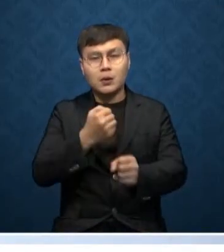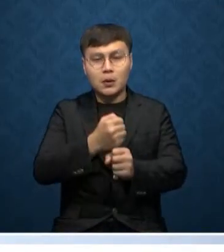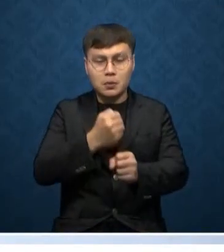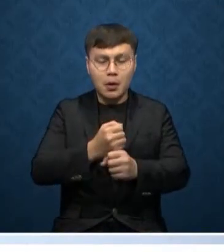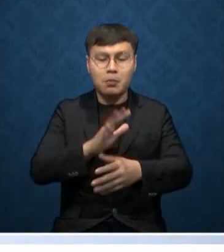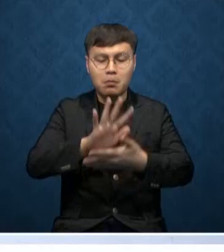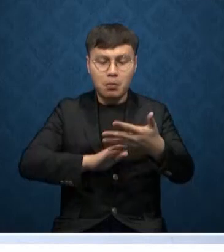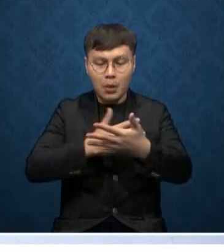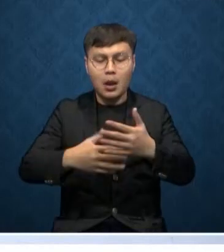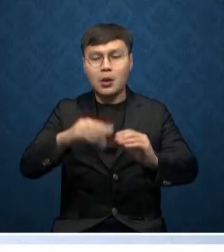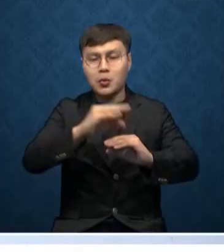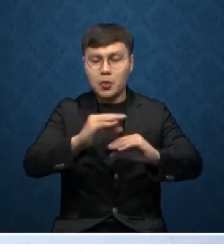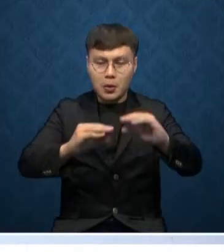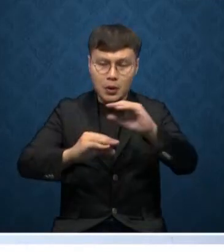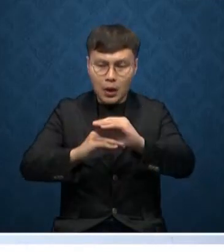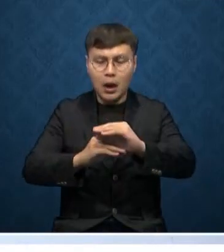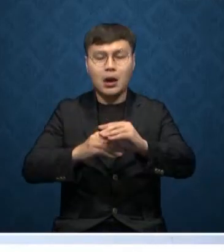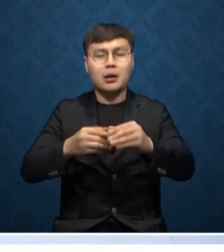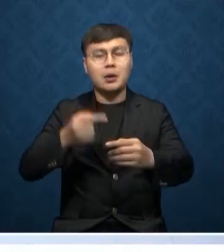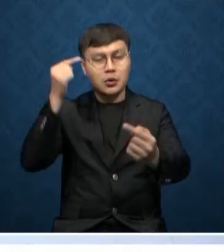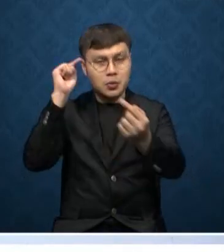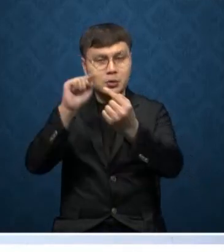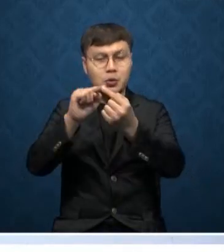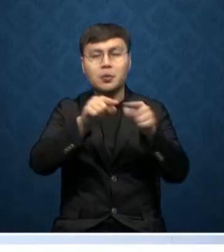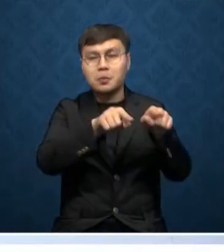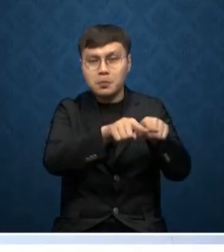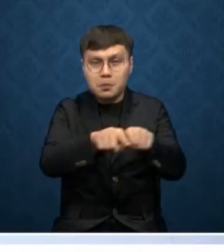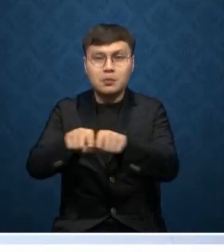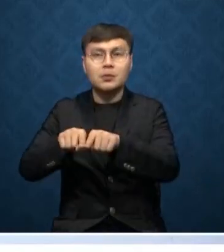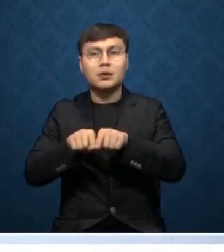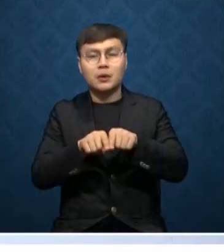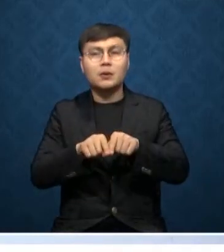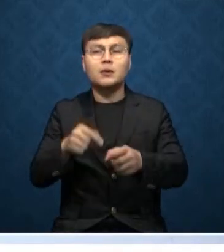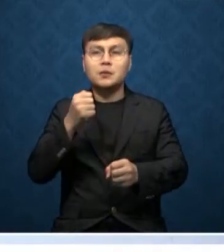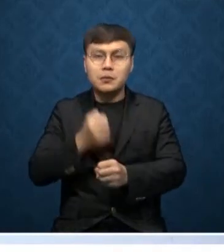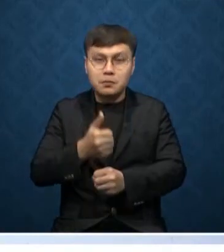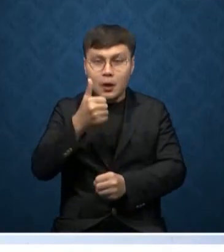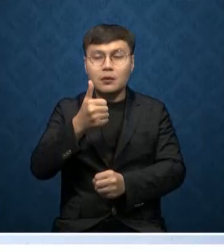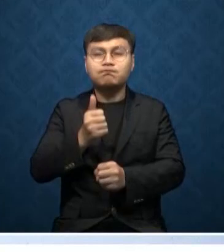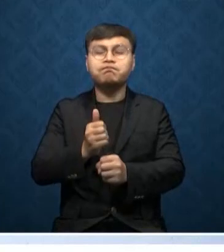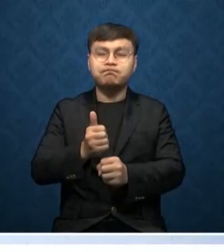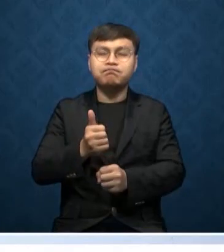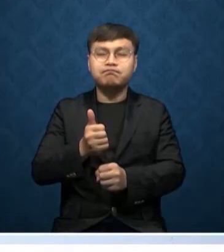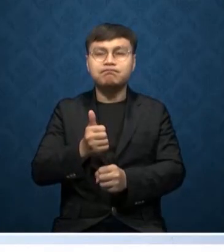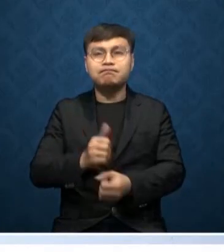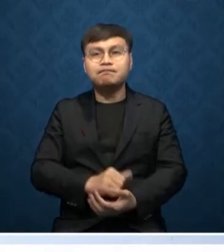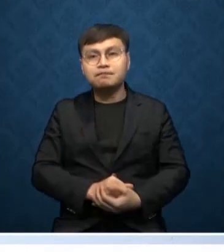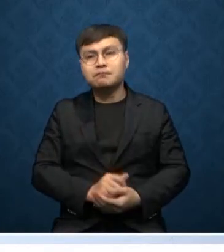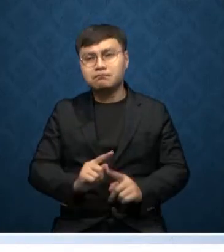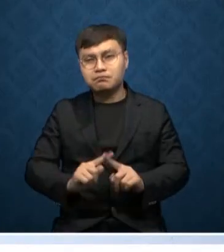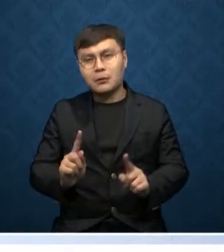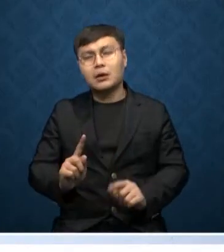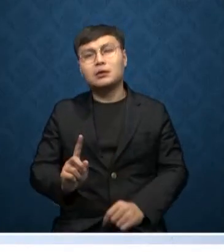โครงการที่มันสอดรับกันมองเป้าหมายร่วมกันนะครับก็เ่อก็ทำได้ในระดับหนึนะครับเพียงแต่ว่าก็ยัง